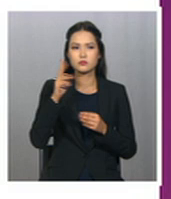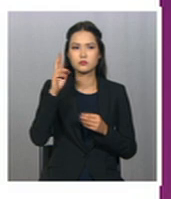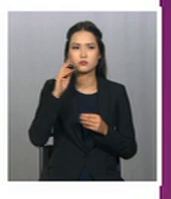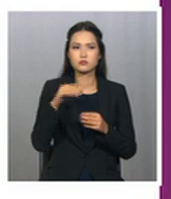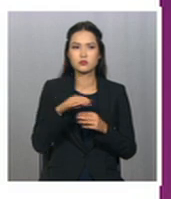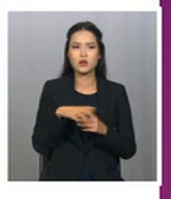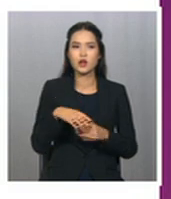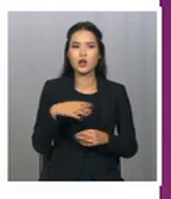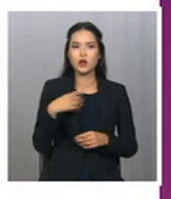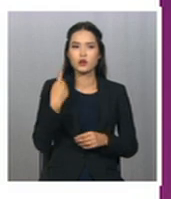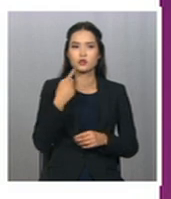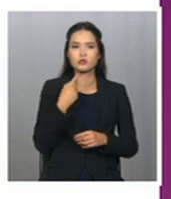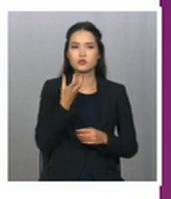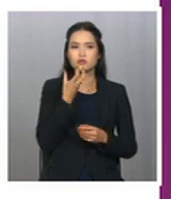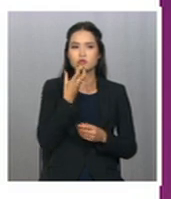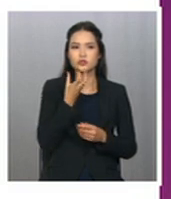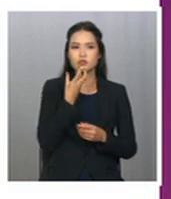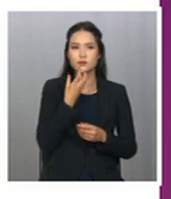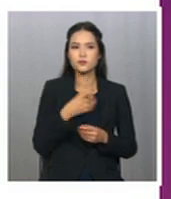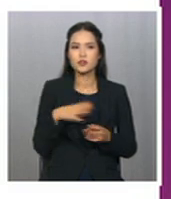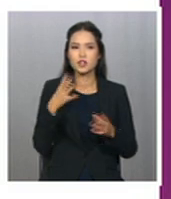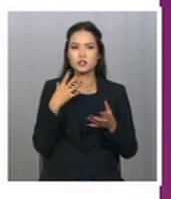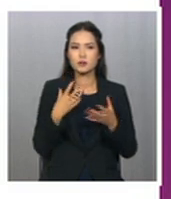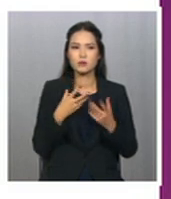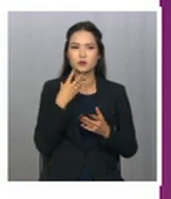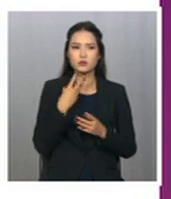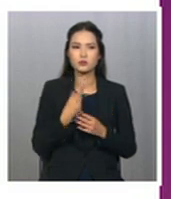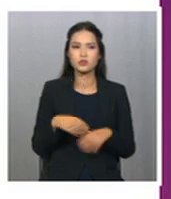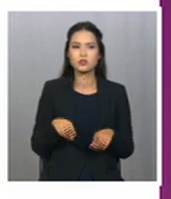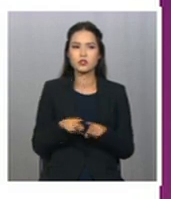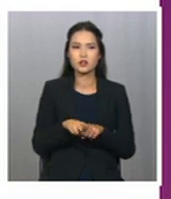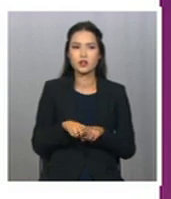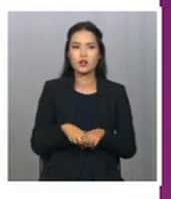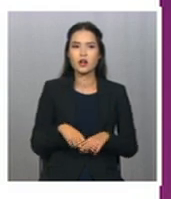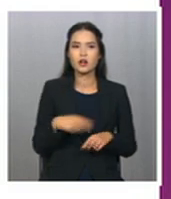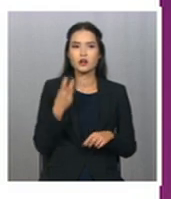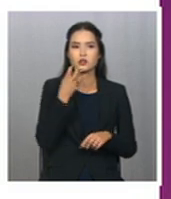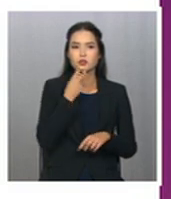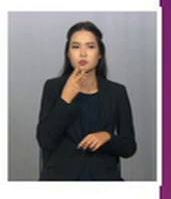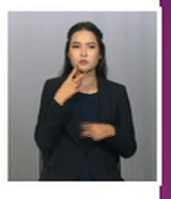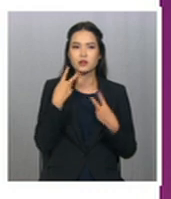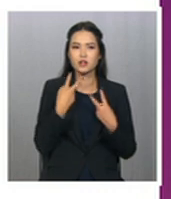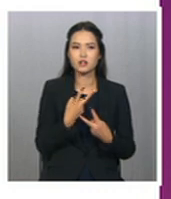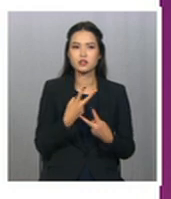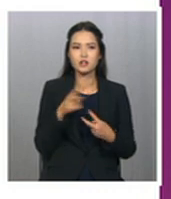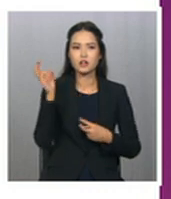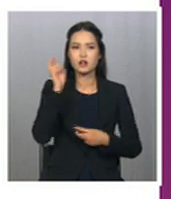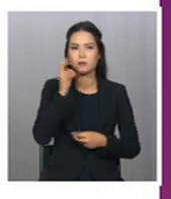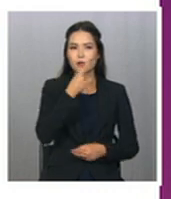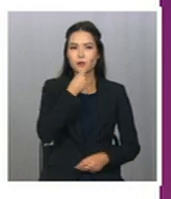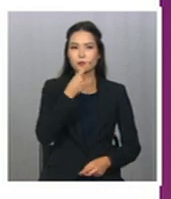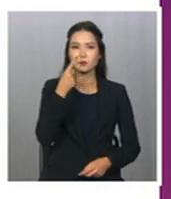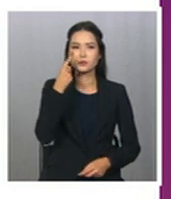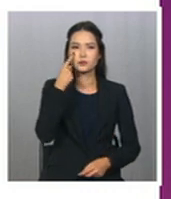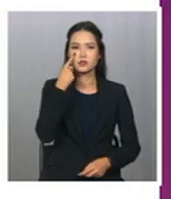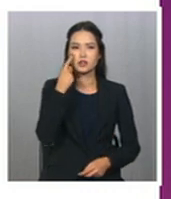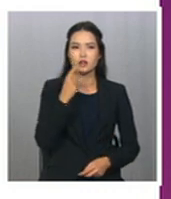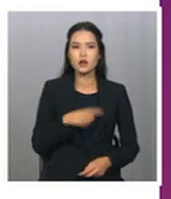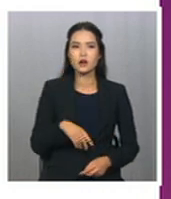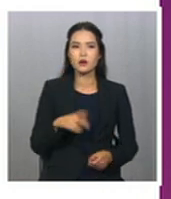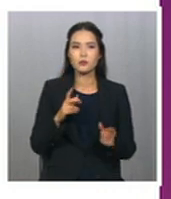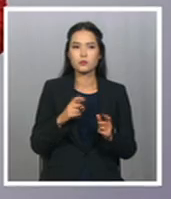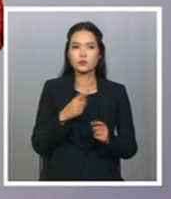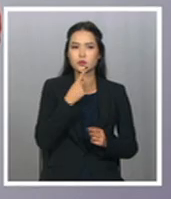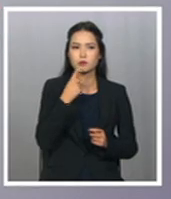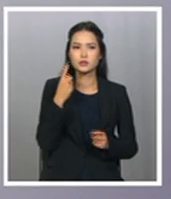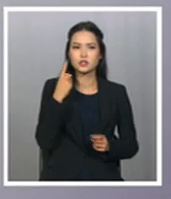жылы, жымиғаны да өзіне жарасып тұр. Күлімсіреп қарағанда қап-қара көздері ботаның